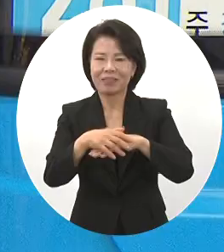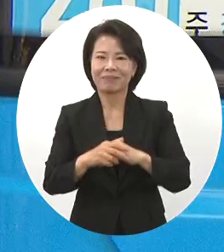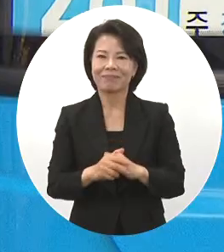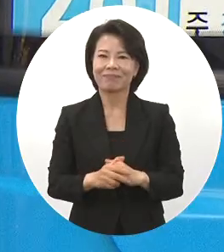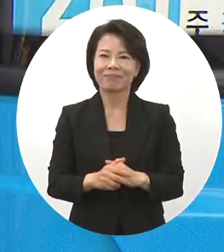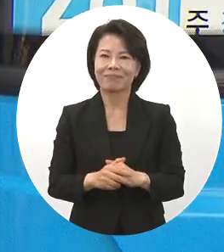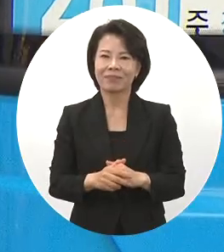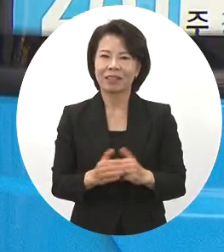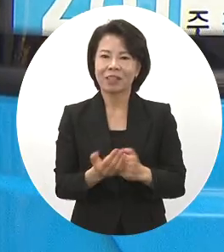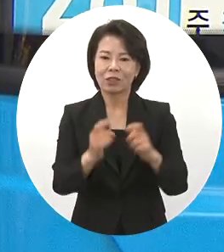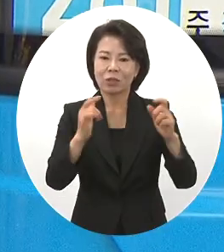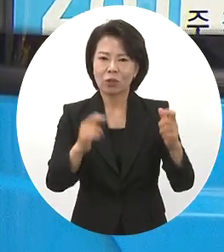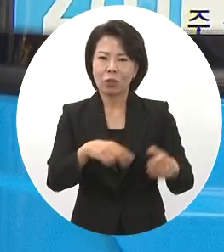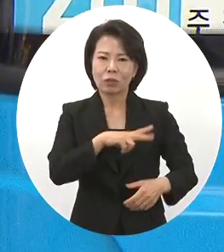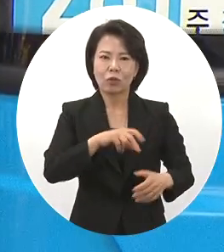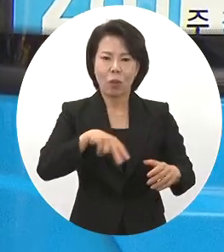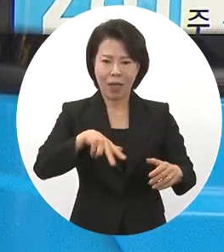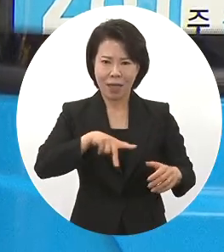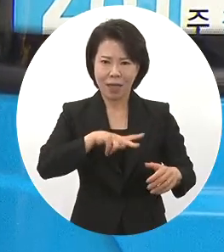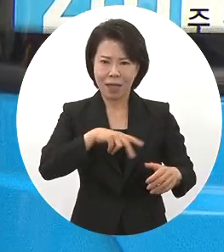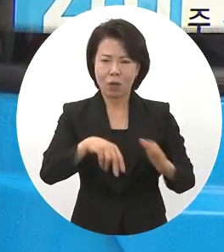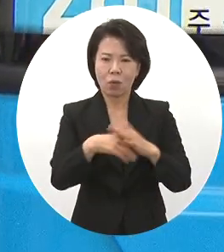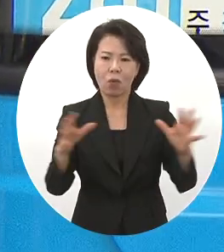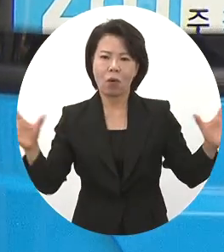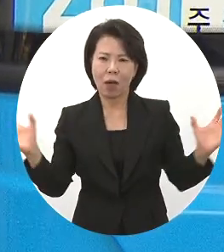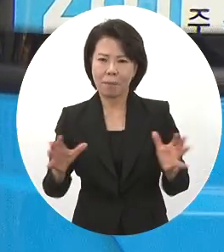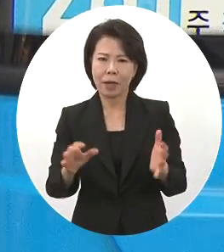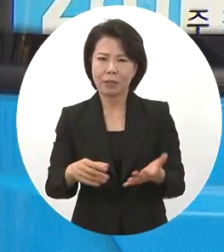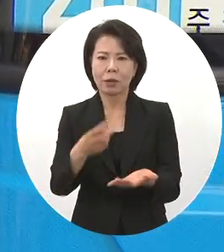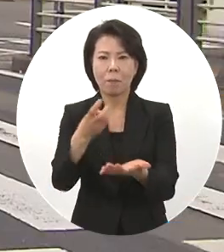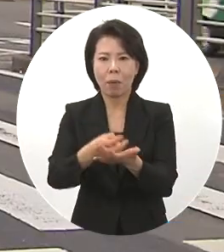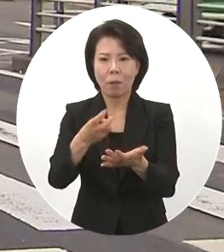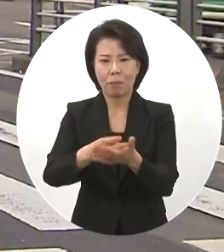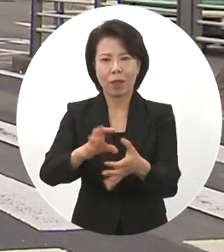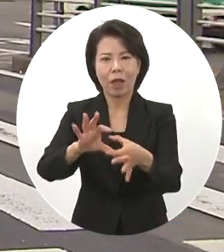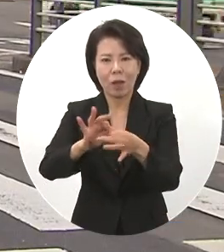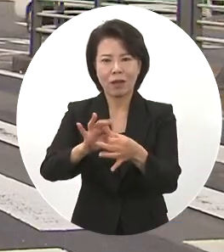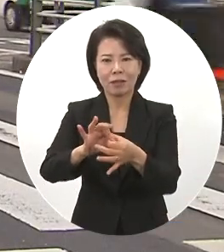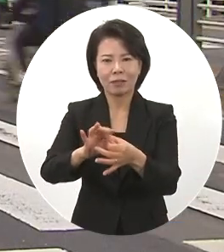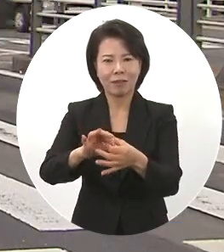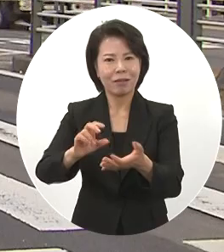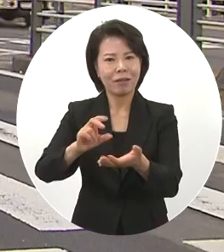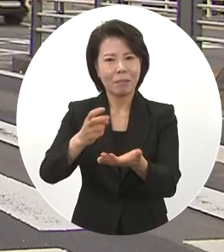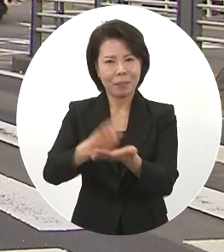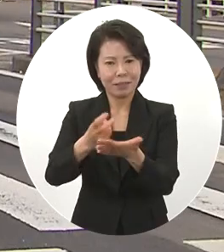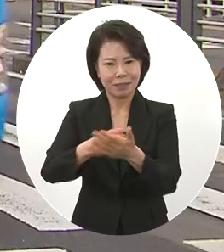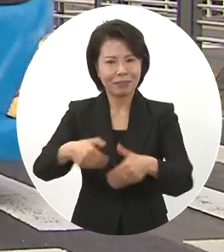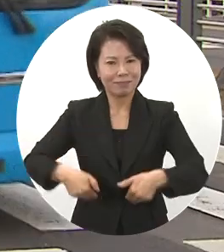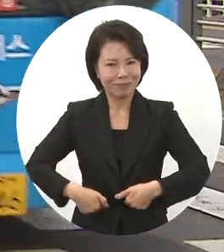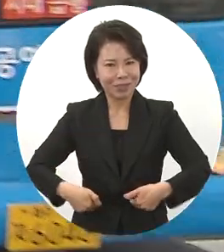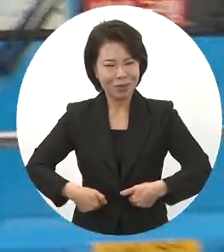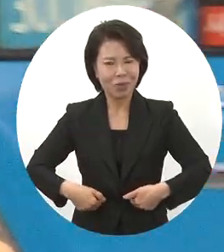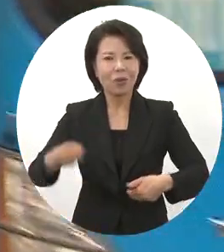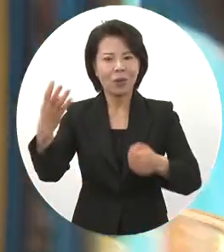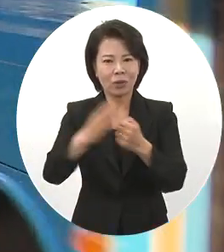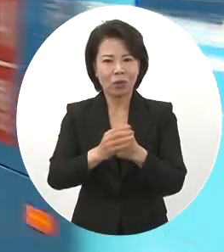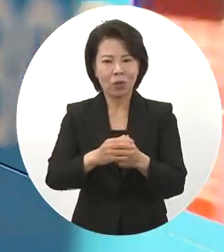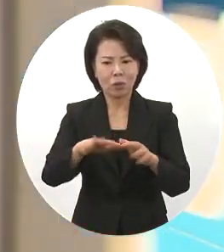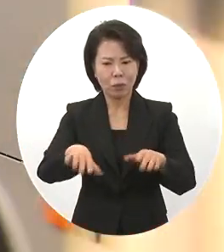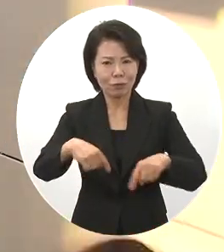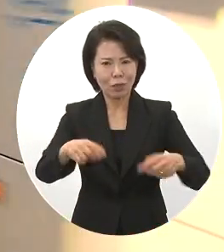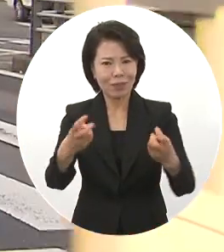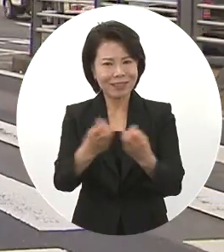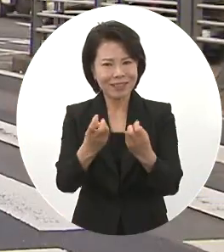계획입니다. 도는 도의회와 협력해 관련 조례 개정도 추진할 예정인데요. 제주도는